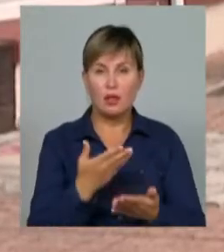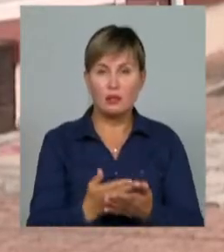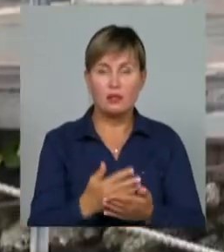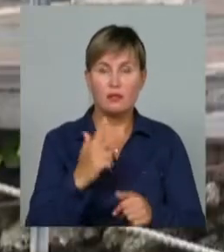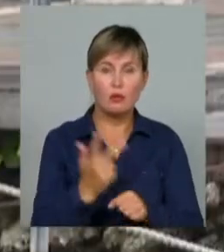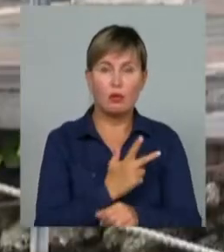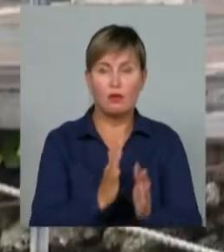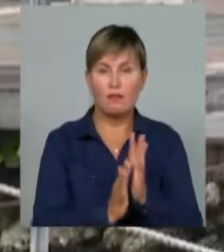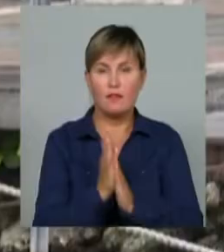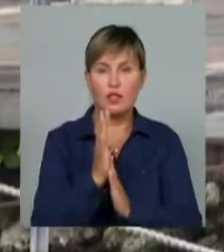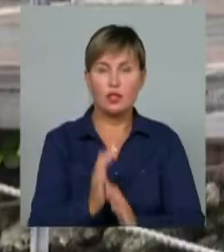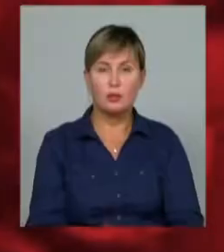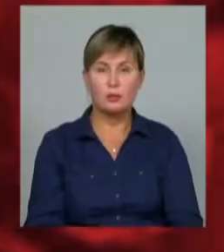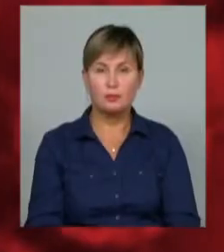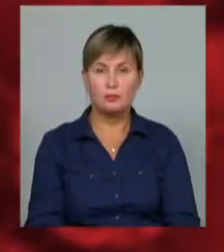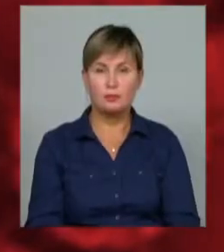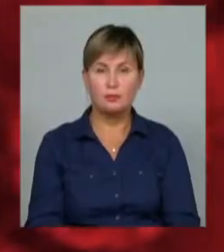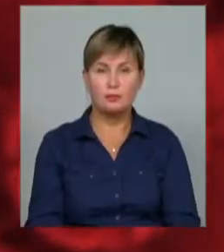втрое выше.